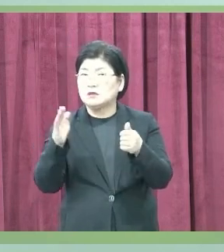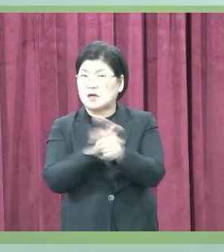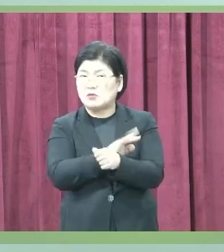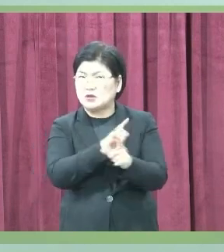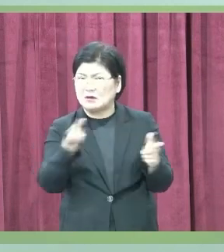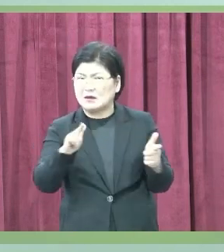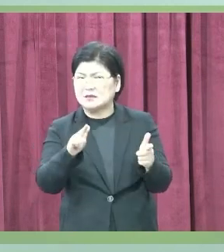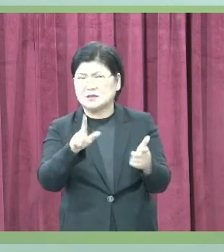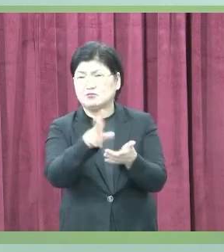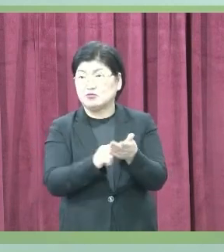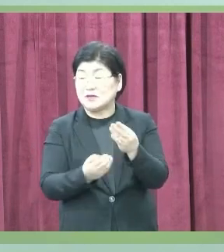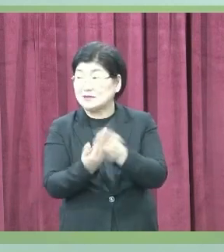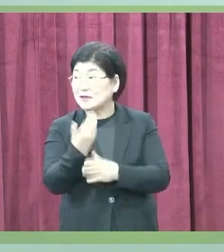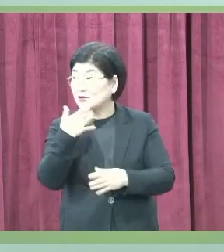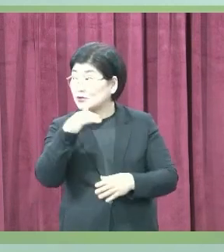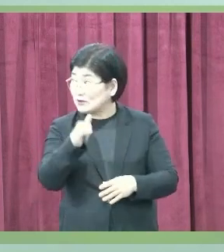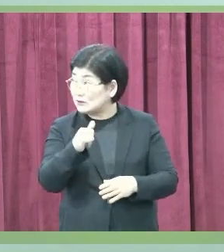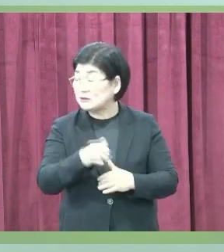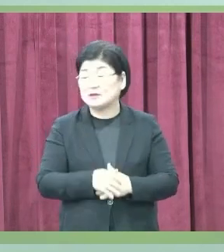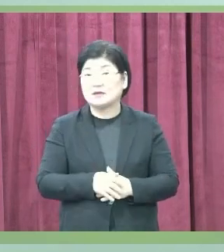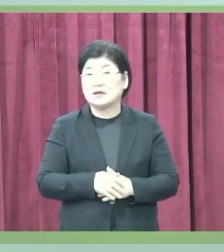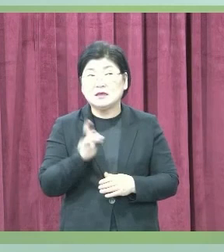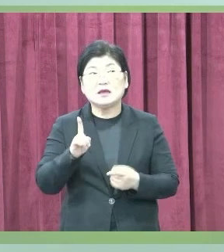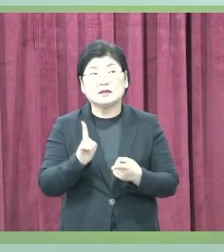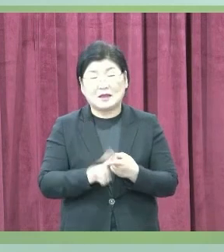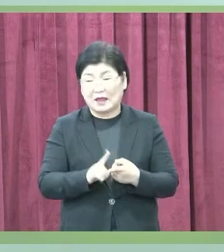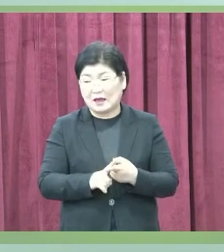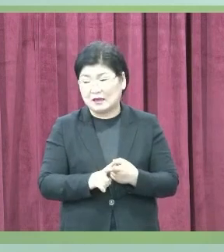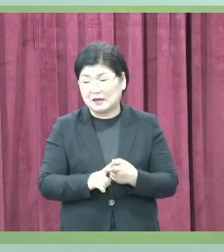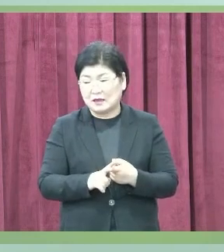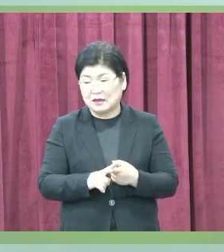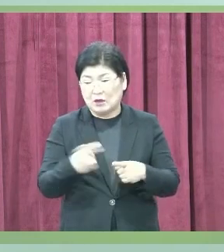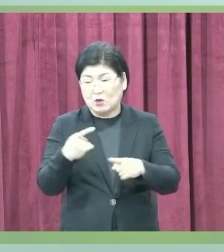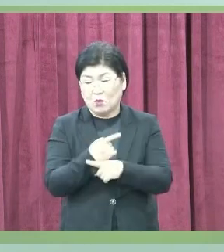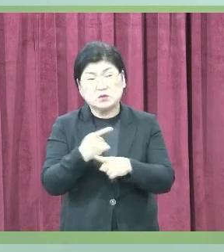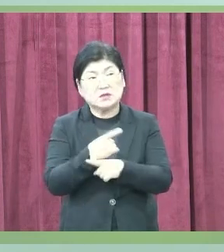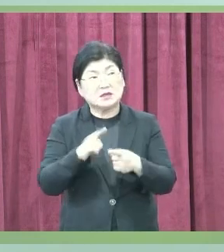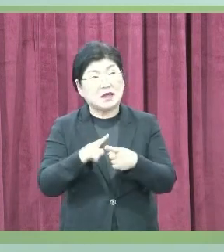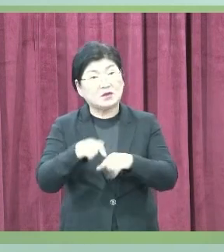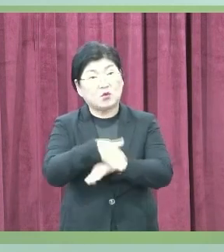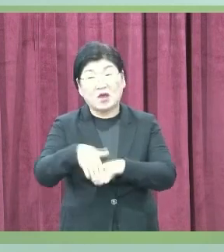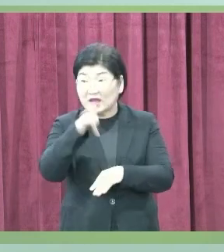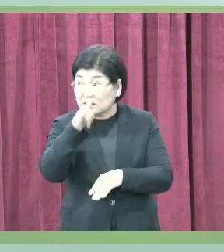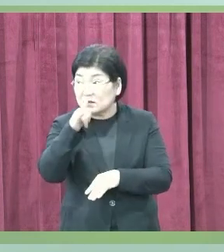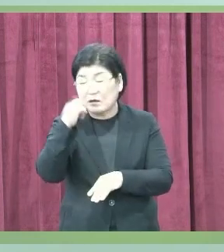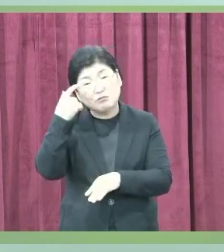수도 있을 것 같습니다. 이러한 것에 대한 보정에 대해 특별히 계획이 있으신지요?